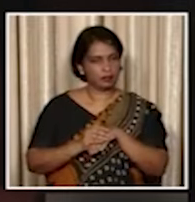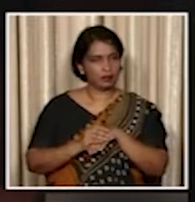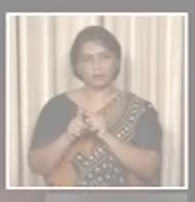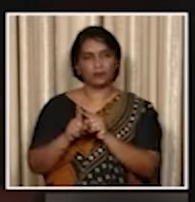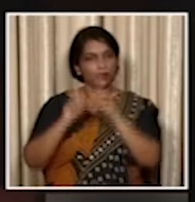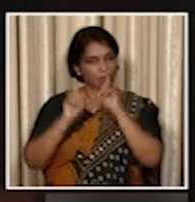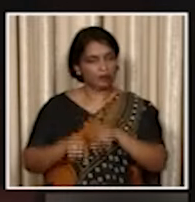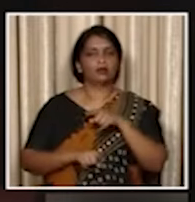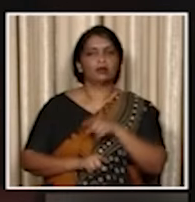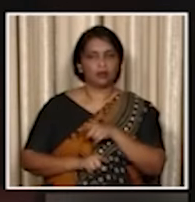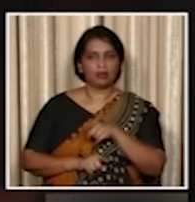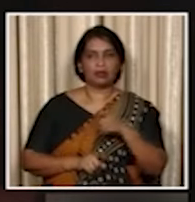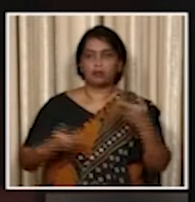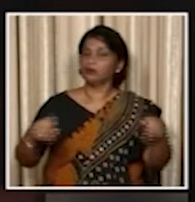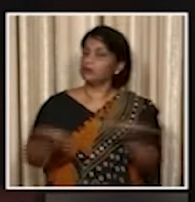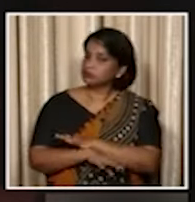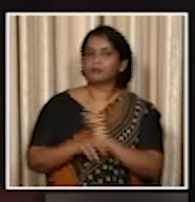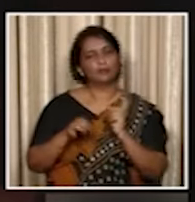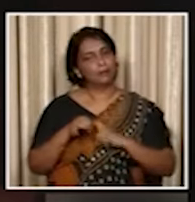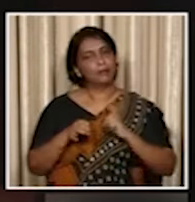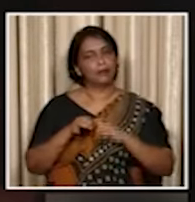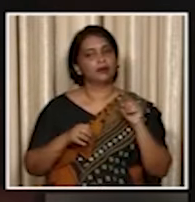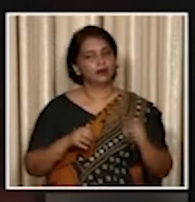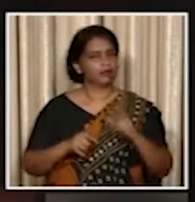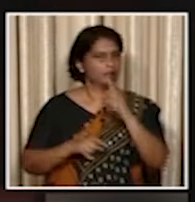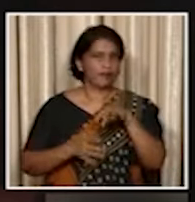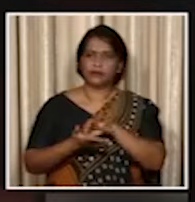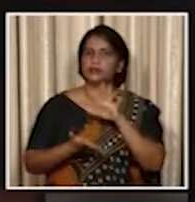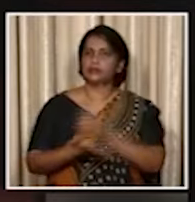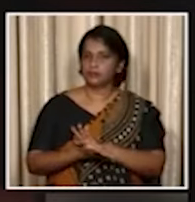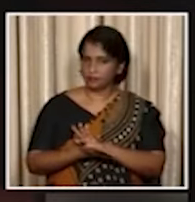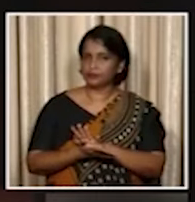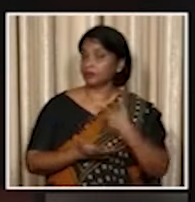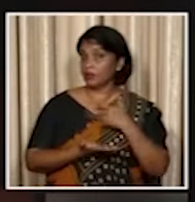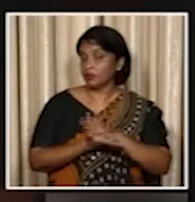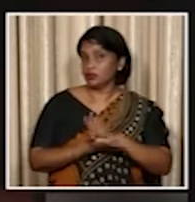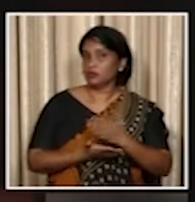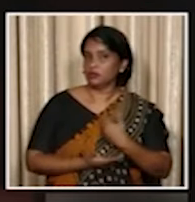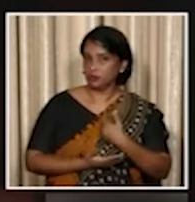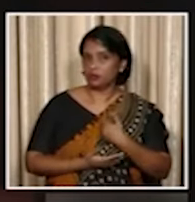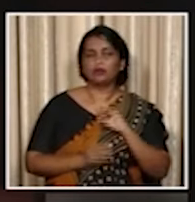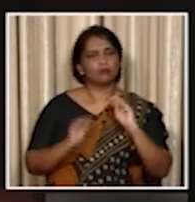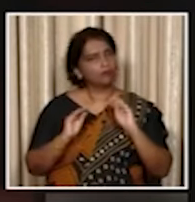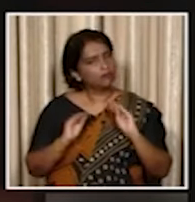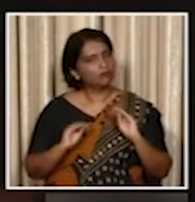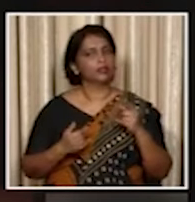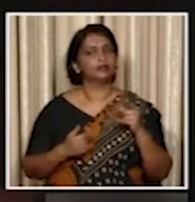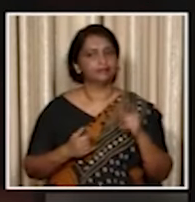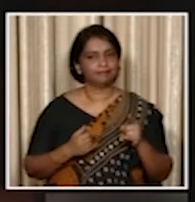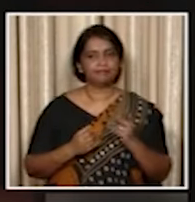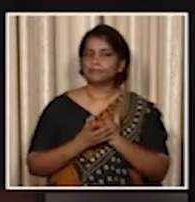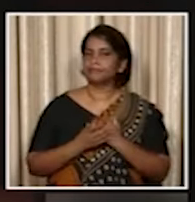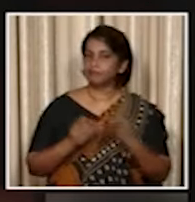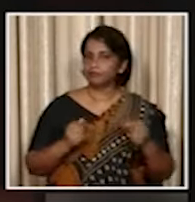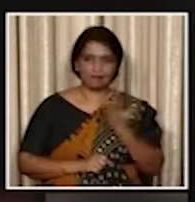අත ඉස්සුවා. භූමිදානයේ ආදාහන ප්‍රශ්නේදී වැරදි තීන්දුවක් ගත්තා. අපි සතුටු වෙනවා යම් තාක් දුරකට මේක මගහරවා ගන්නට